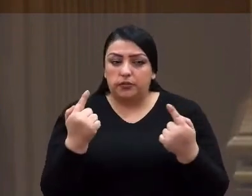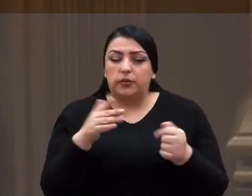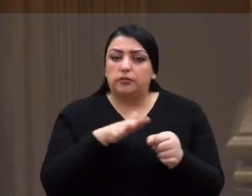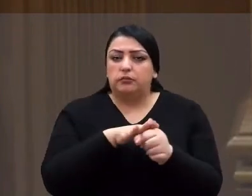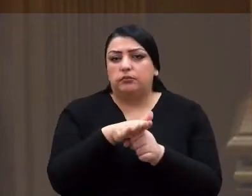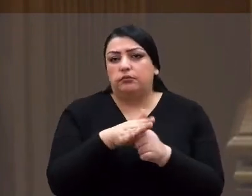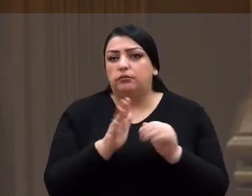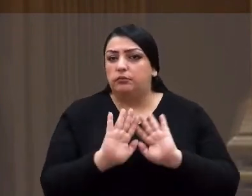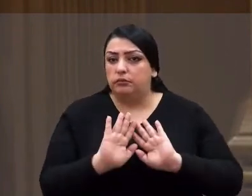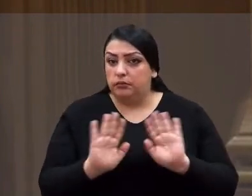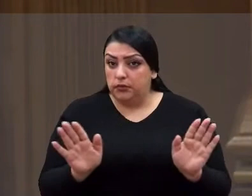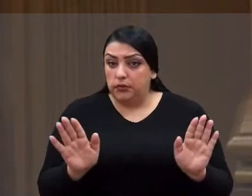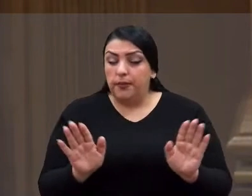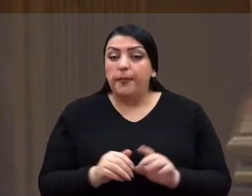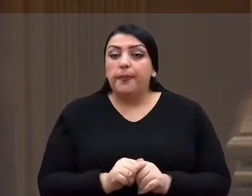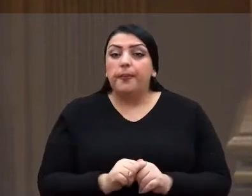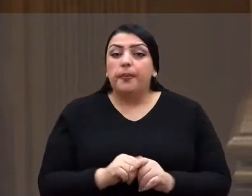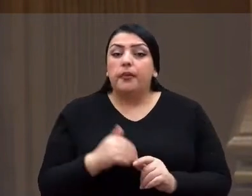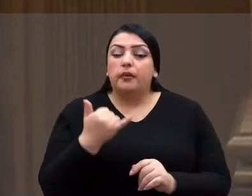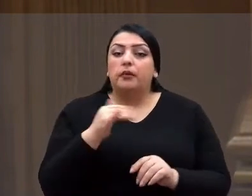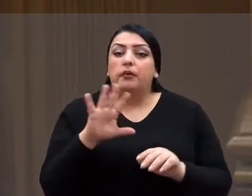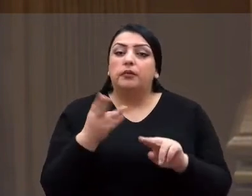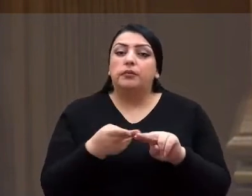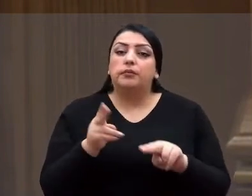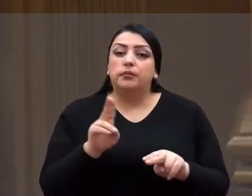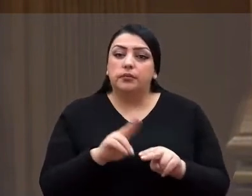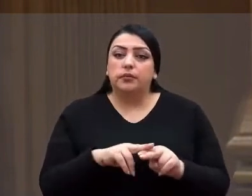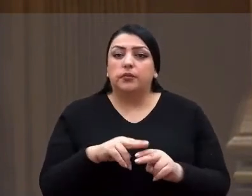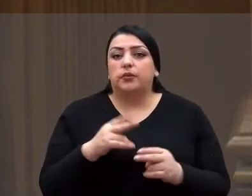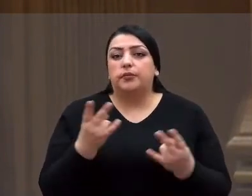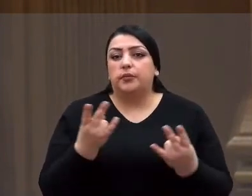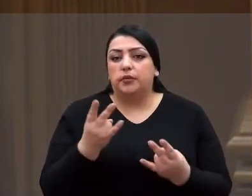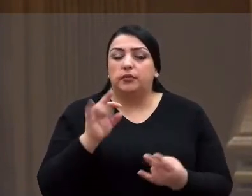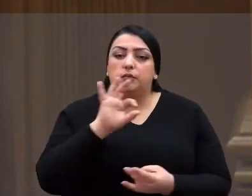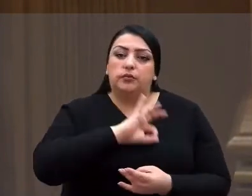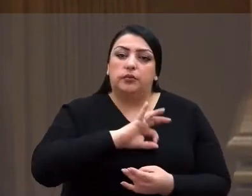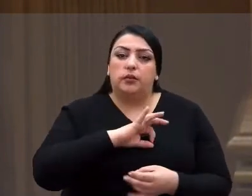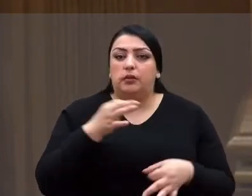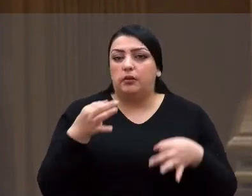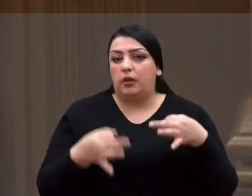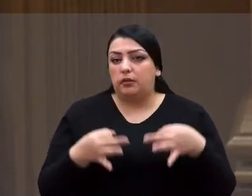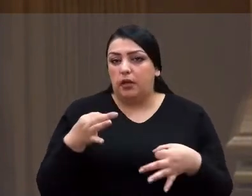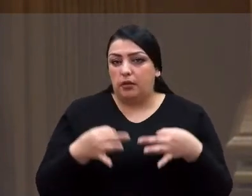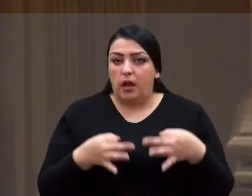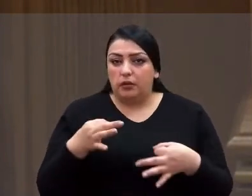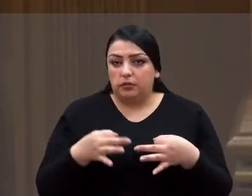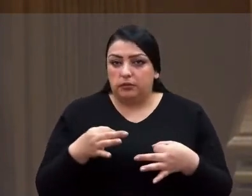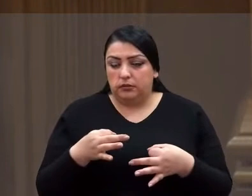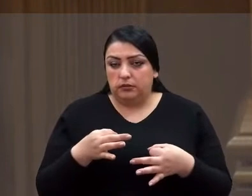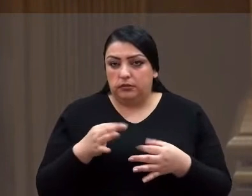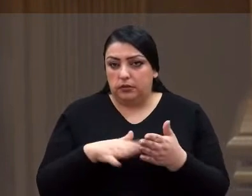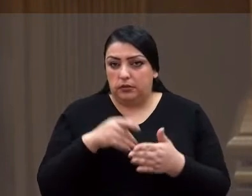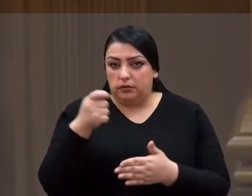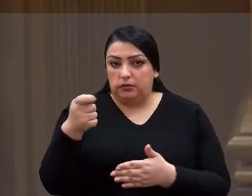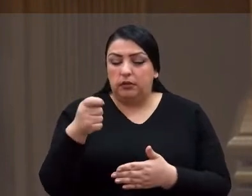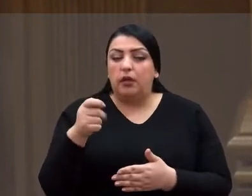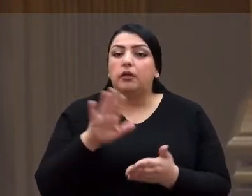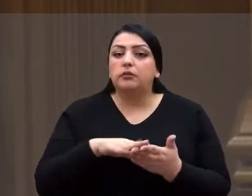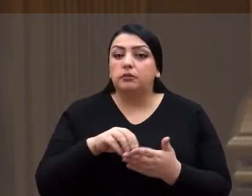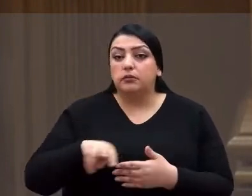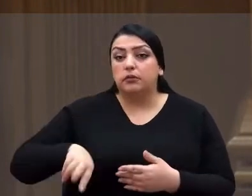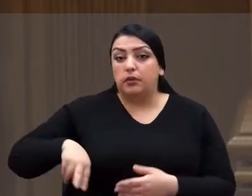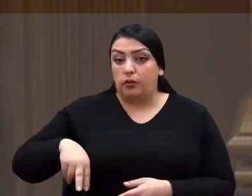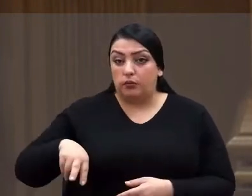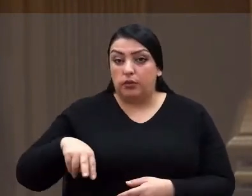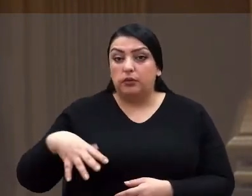պաշտոնով աշխատանք կատարելու համար, հանգեցնելու է որպես կանոն հոգուտ աշխատողի դատական ակտի։ Այսինքն գործատուները ստիպված են